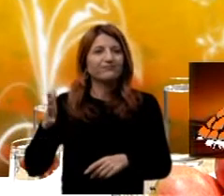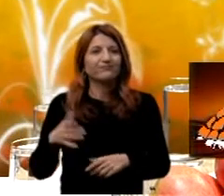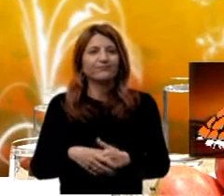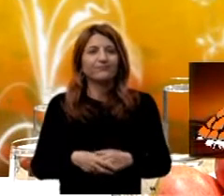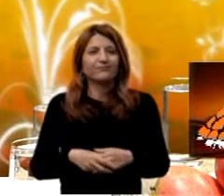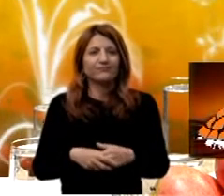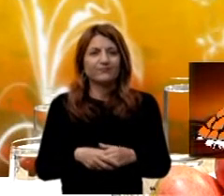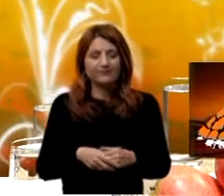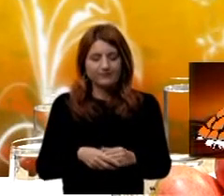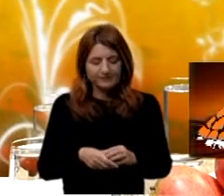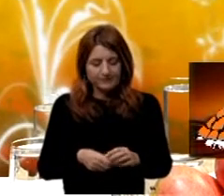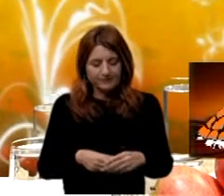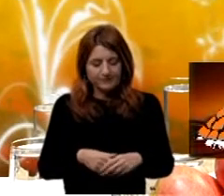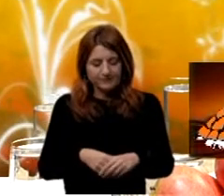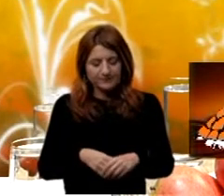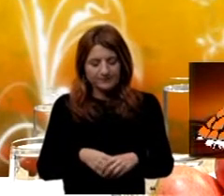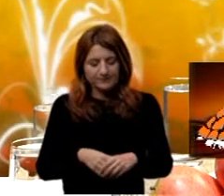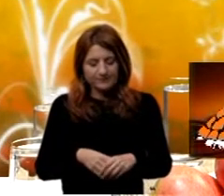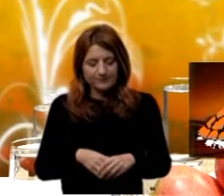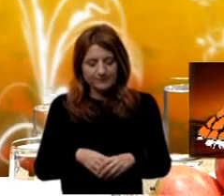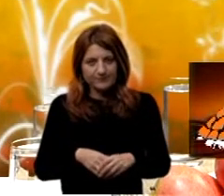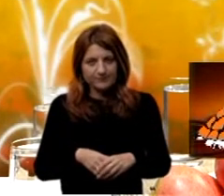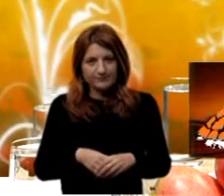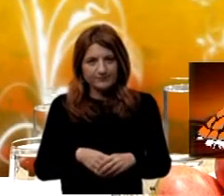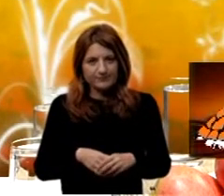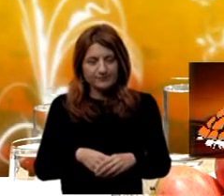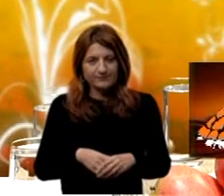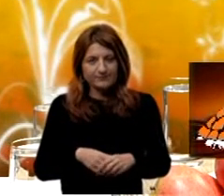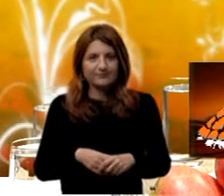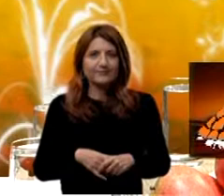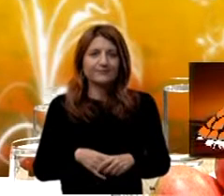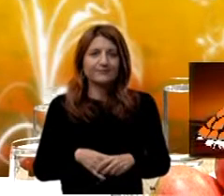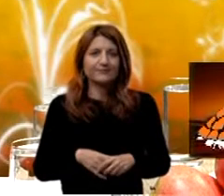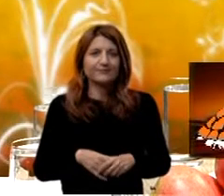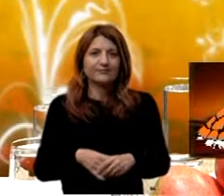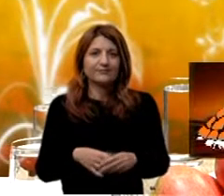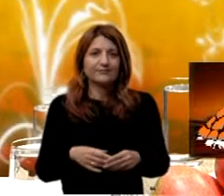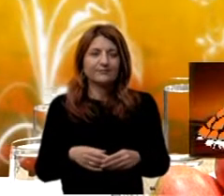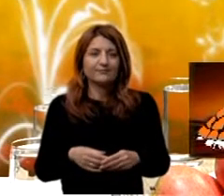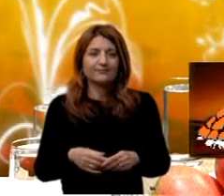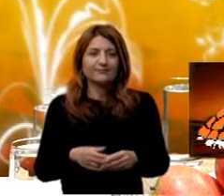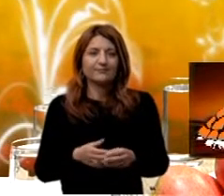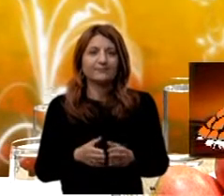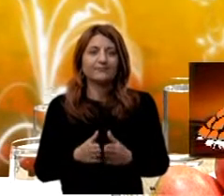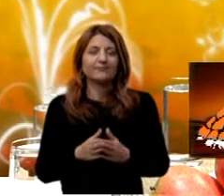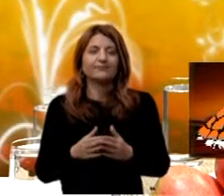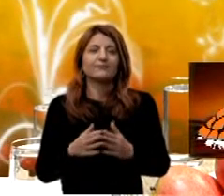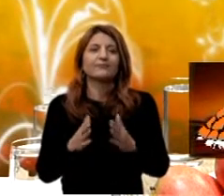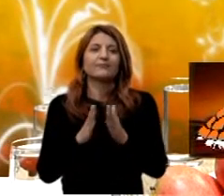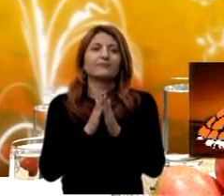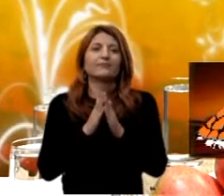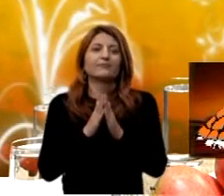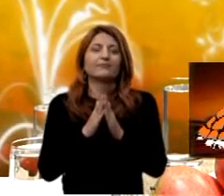dođete da vam kaže da, mislim, pa šta hoćete, vi ste starija